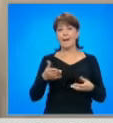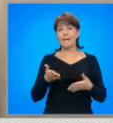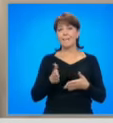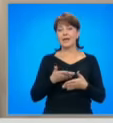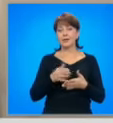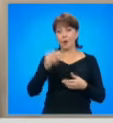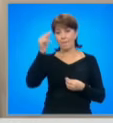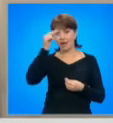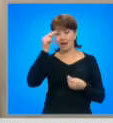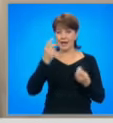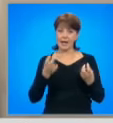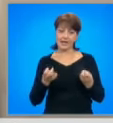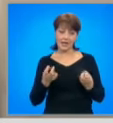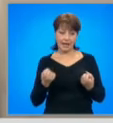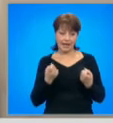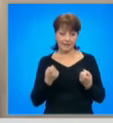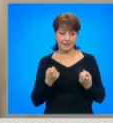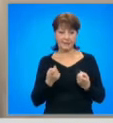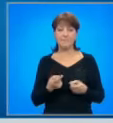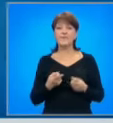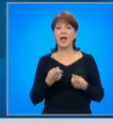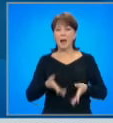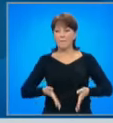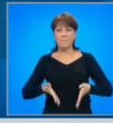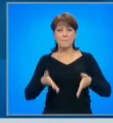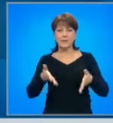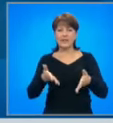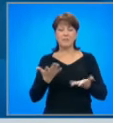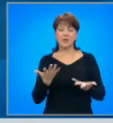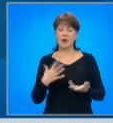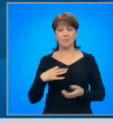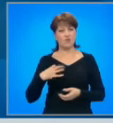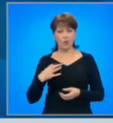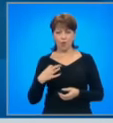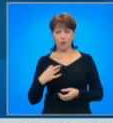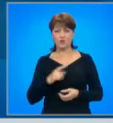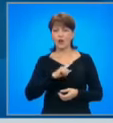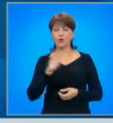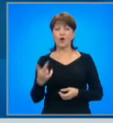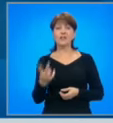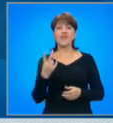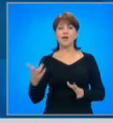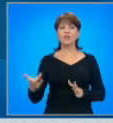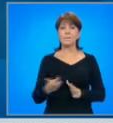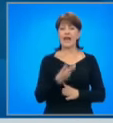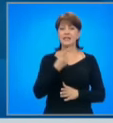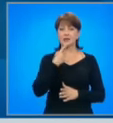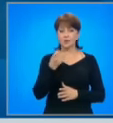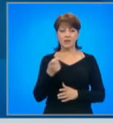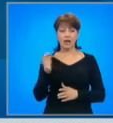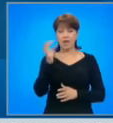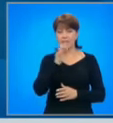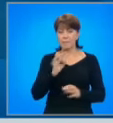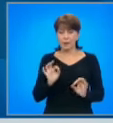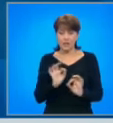беше наистина, бих казала, трънлив. До 2018 година всъщност ние почти не разполагахме с